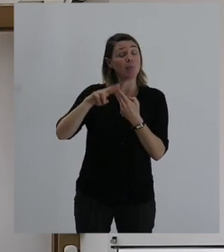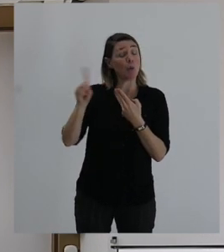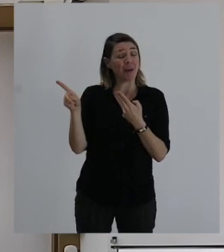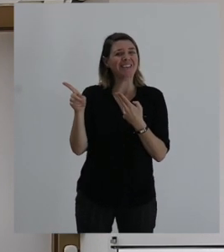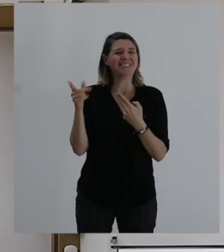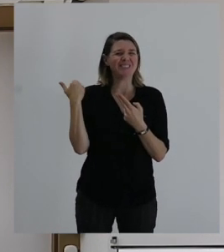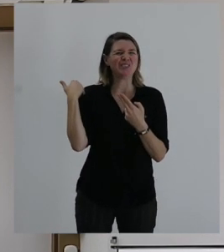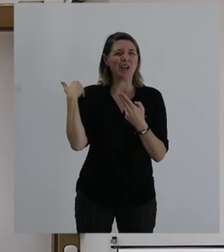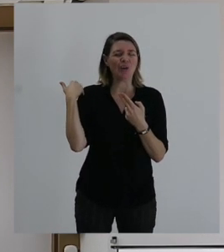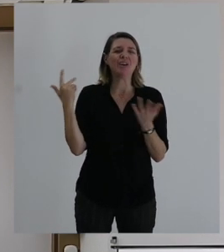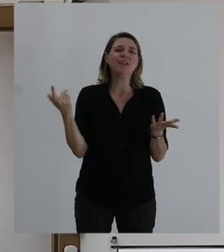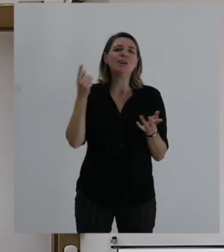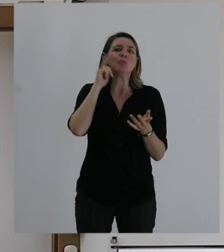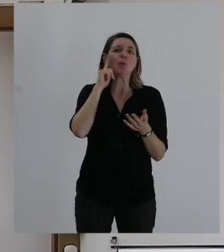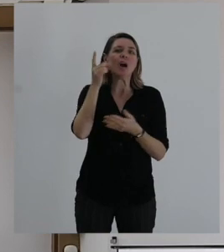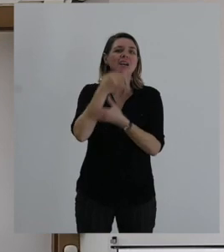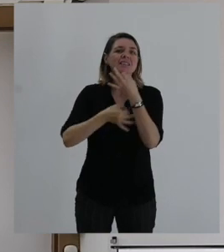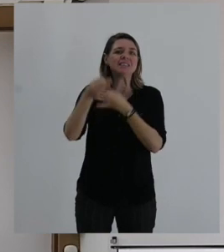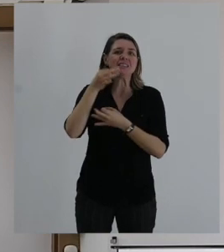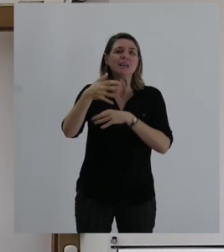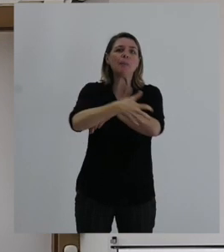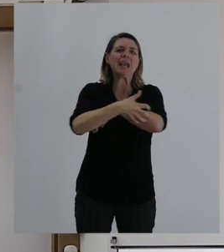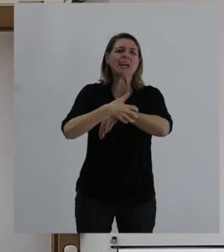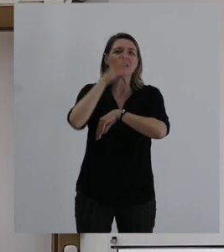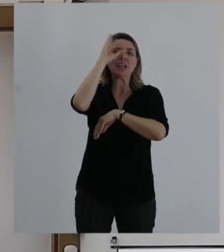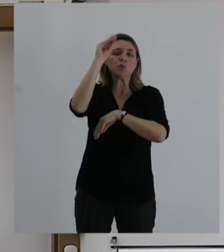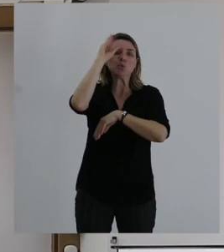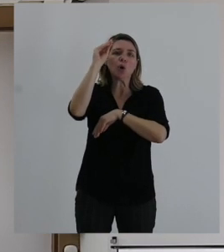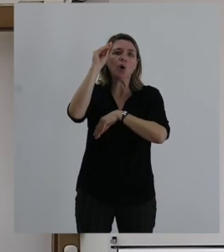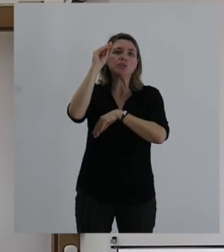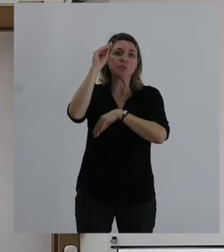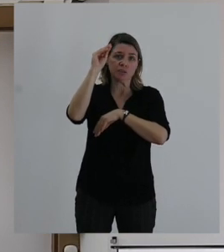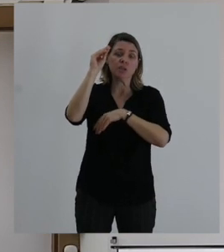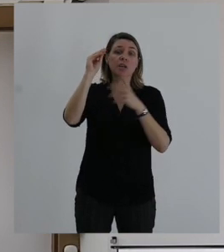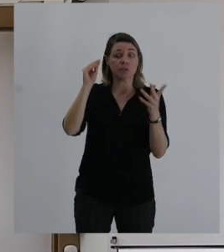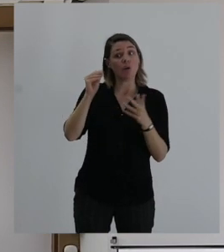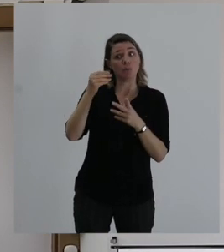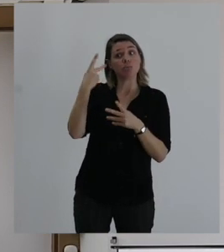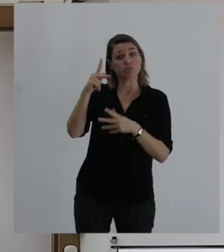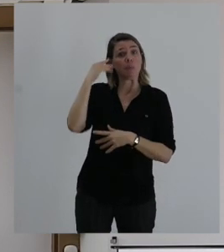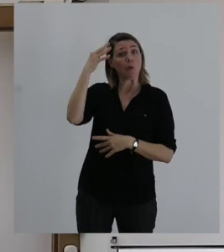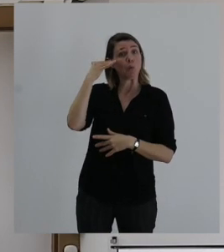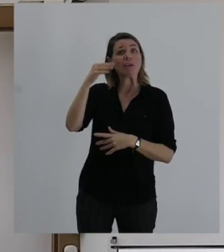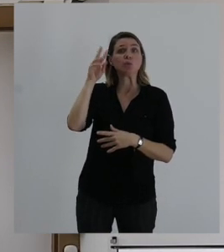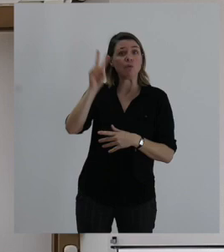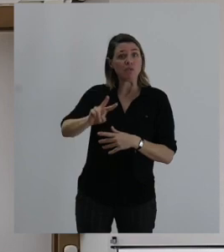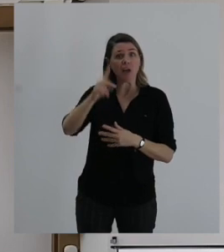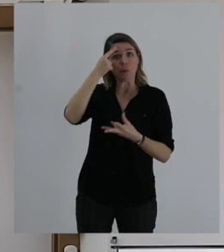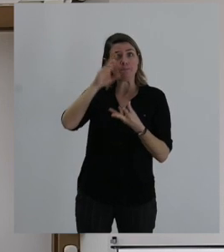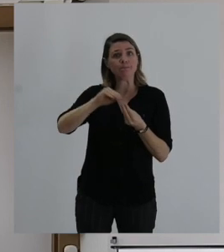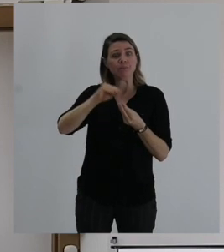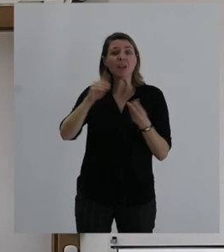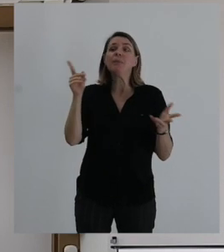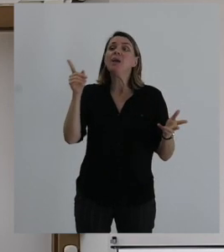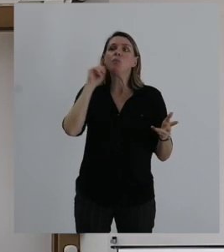répondu, puisque vous dites que la précarité étudiante est une de vos préoccupations. Pourquoi